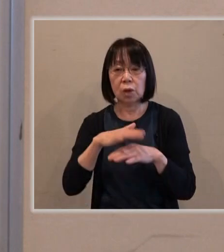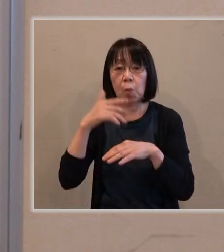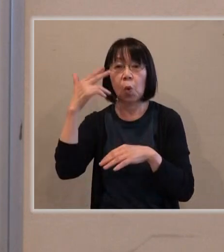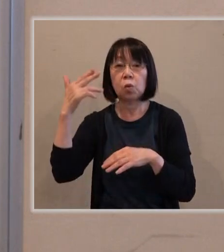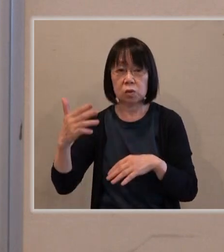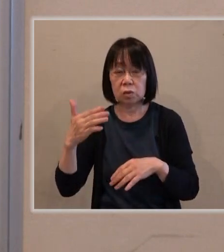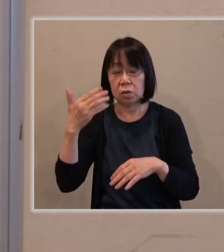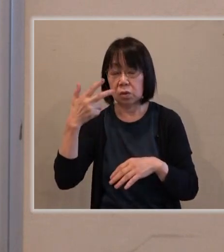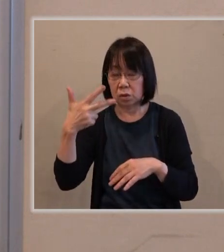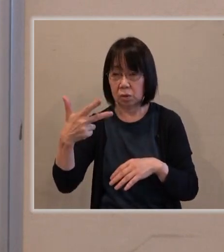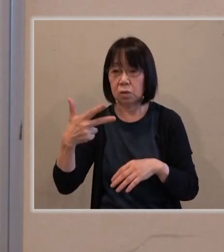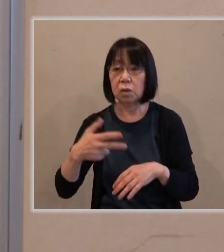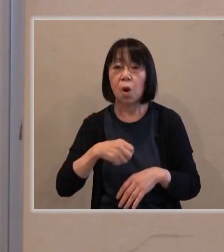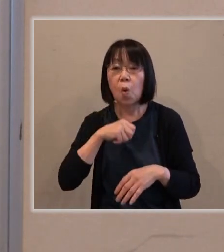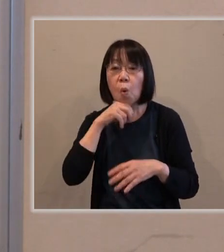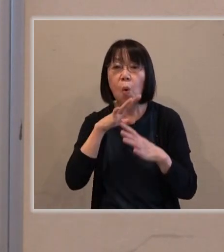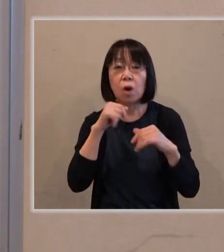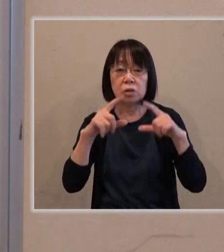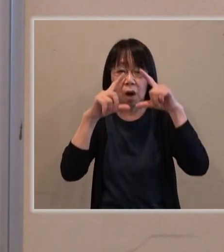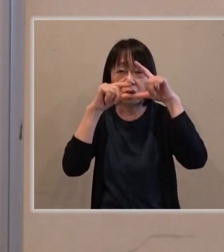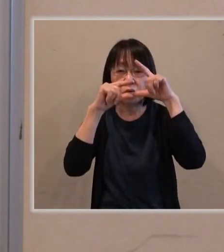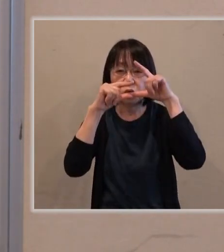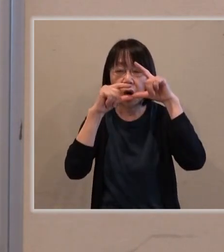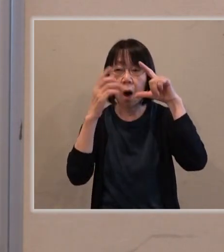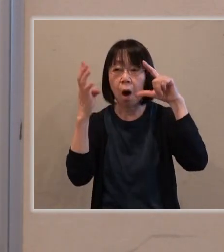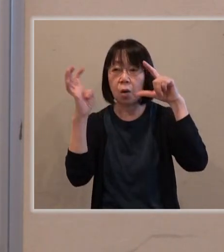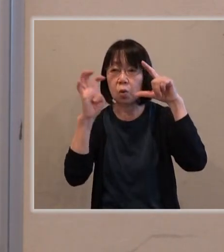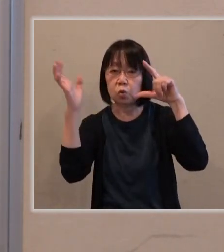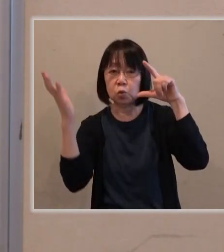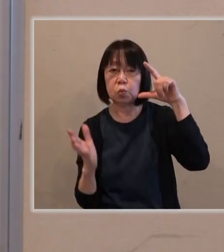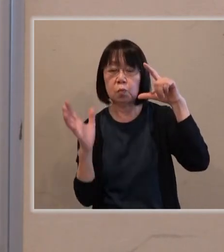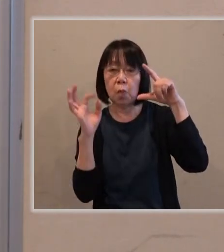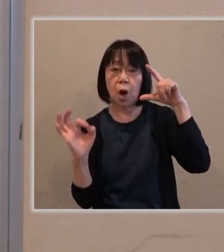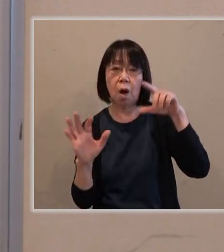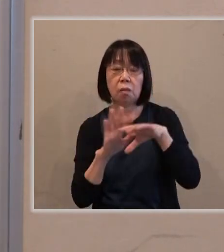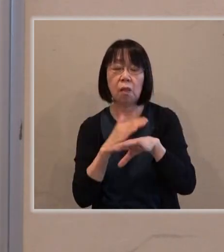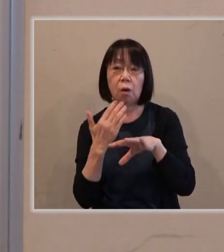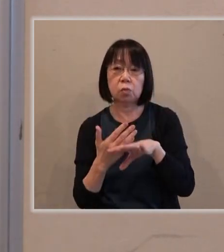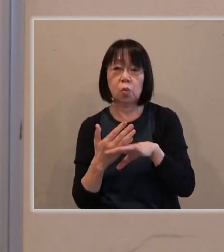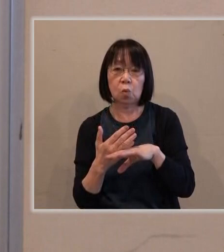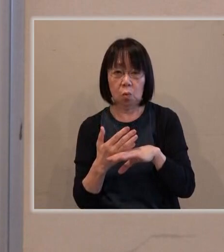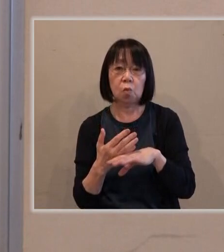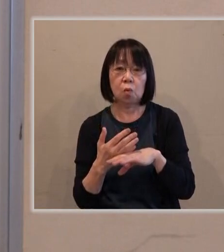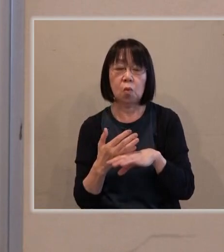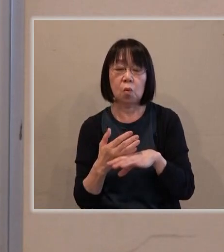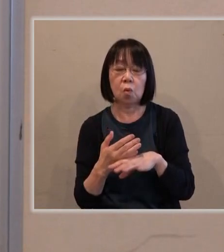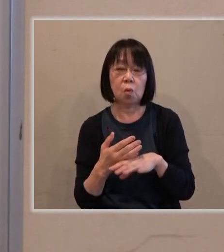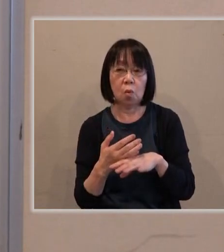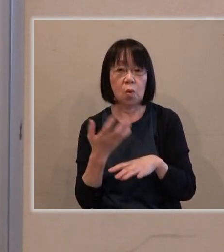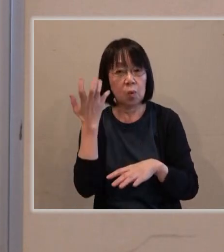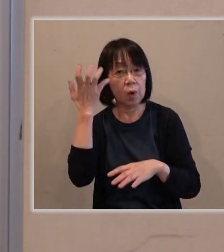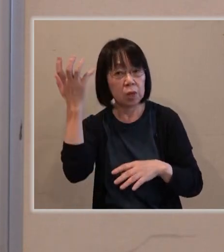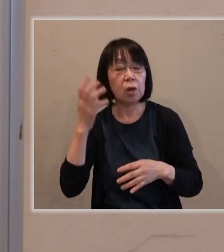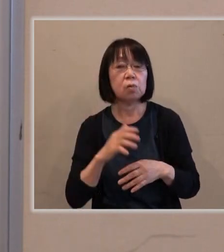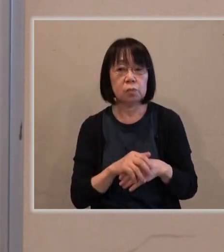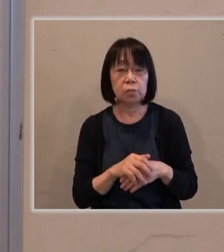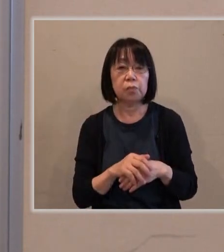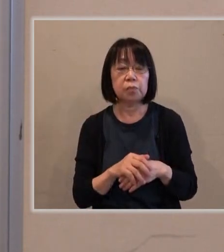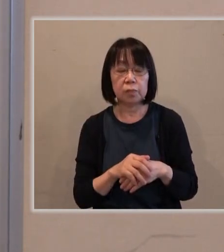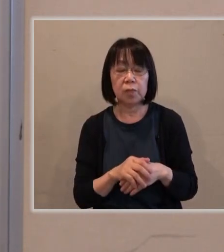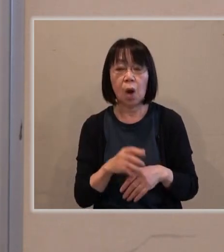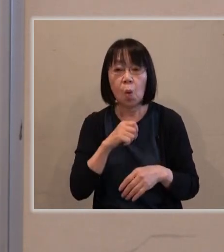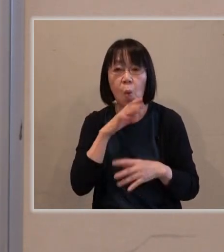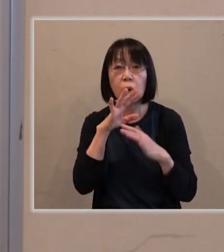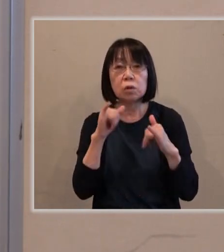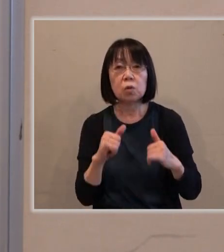になるって言われてますよね。で高齢者っていうのはやはり7割が何らかの身体障害を持ってるっていう時